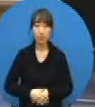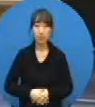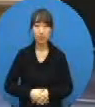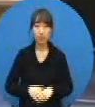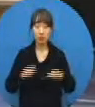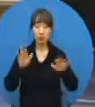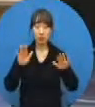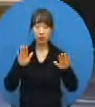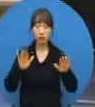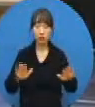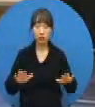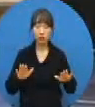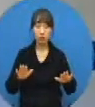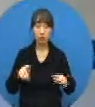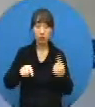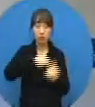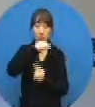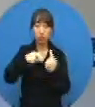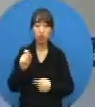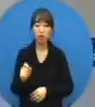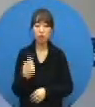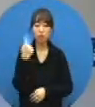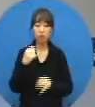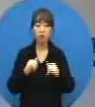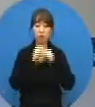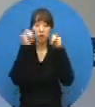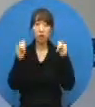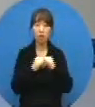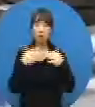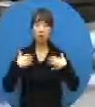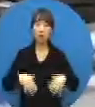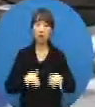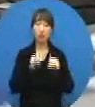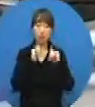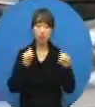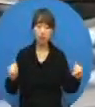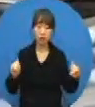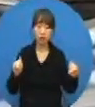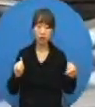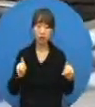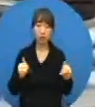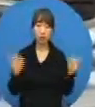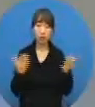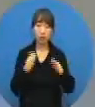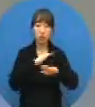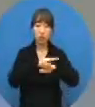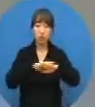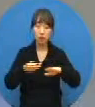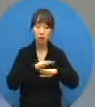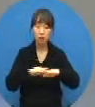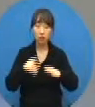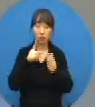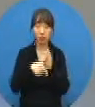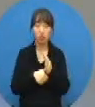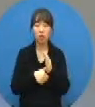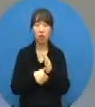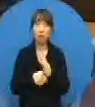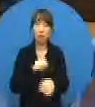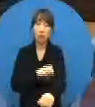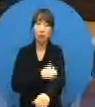구는 이번 사회적 약자 우선 처리 창구 운영을 시작으로 사회적 약자분들이 민원 서비스를